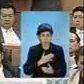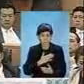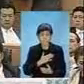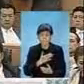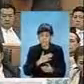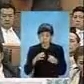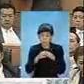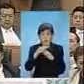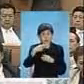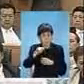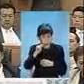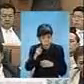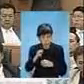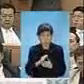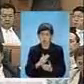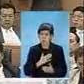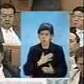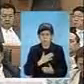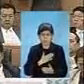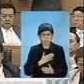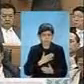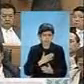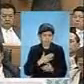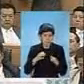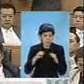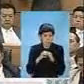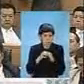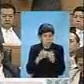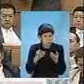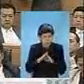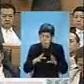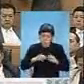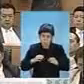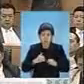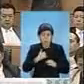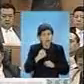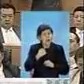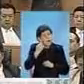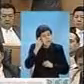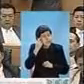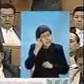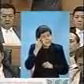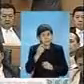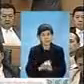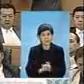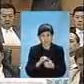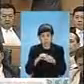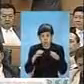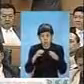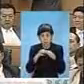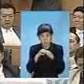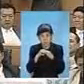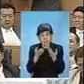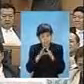าอยู่พรรคเพื่อไทยท่านประธานครับผมไม่เห็นด้วยกับการยุบพรรคเลยแต่ผมเห็นรำไรตลอดครับเรื่องโดนยุบพรรคเนี่ยครับ